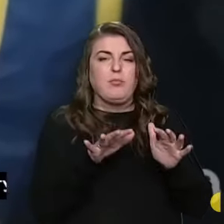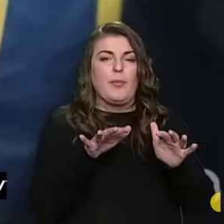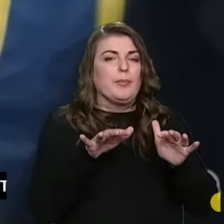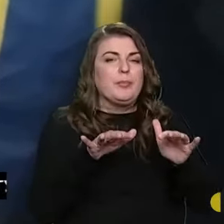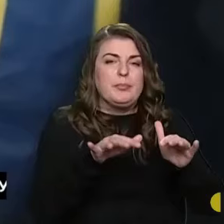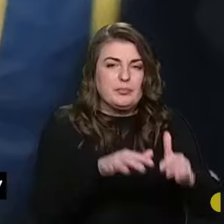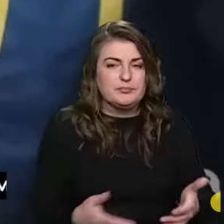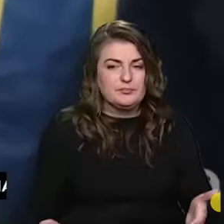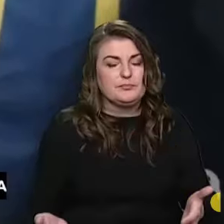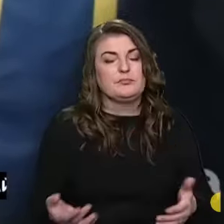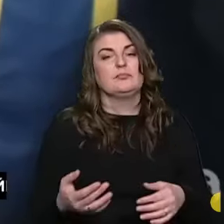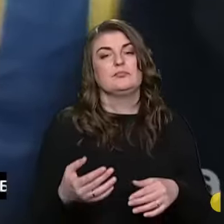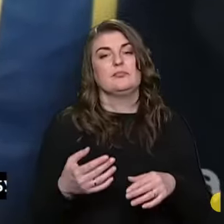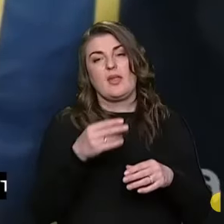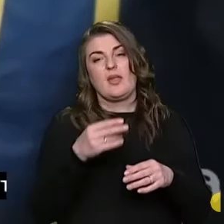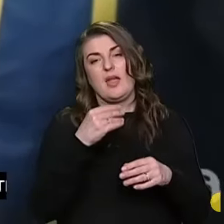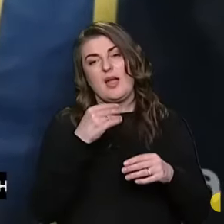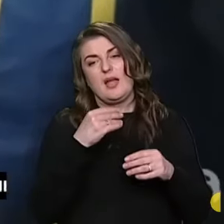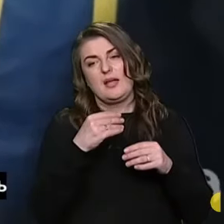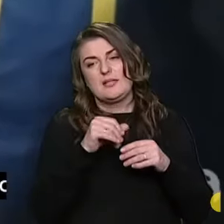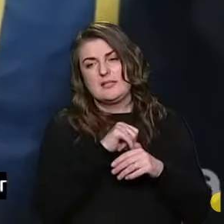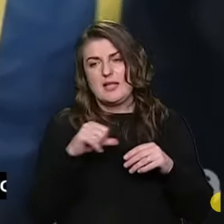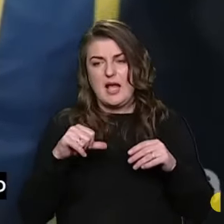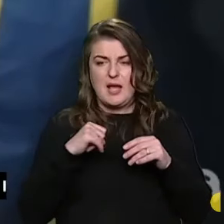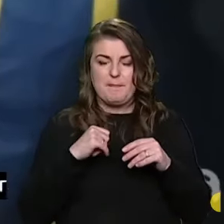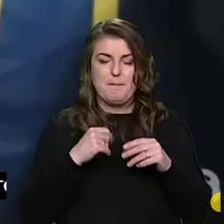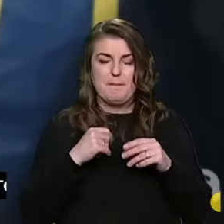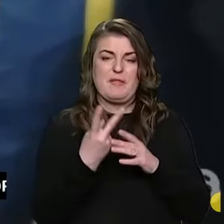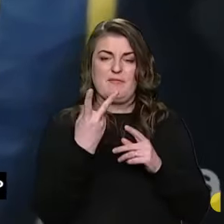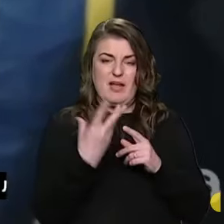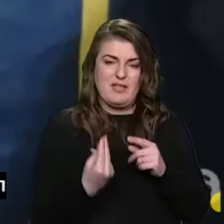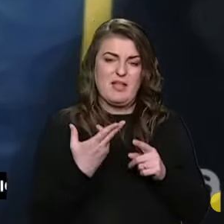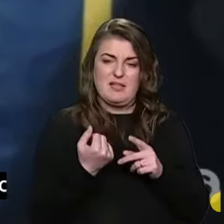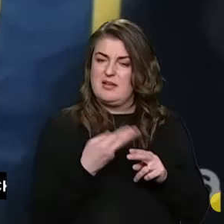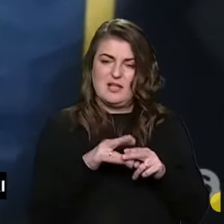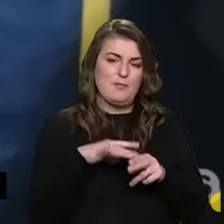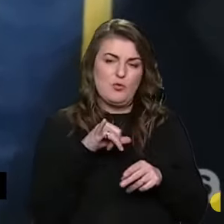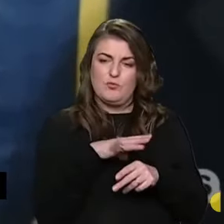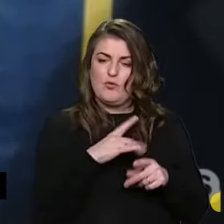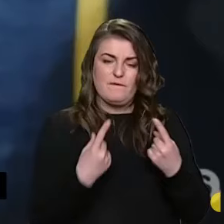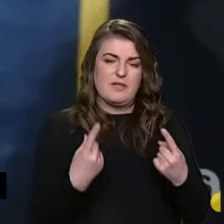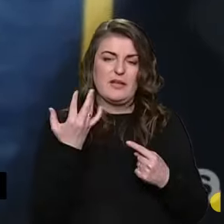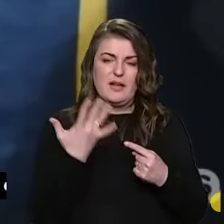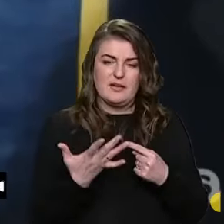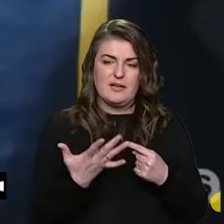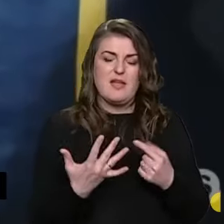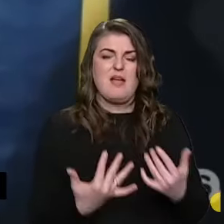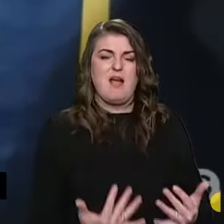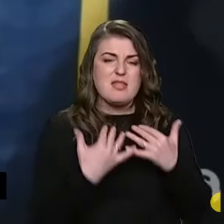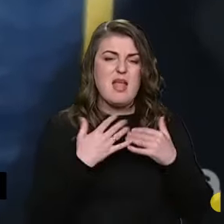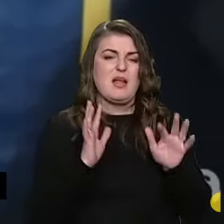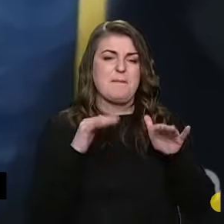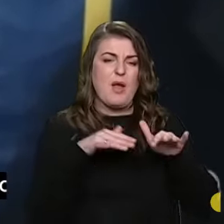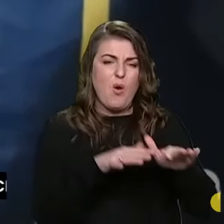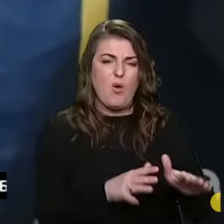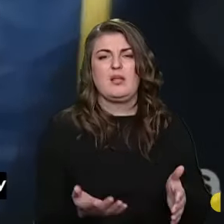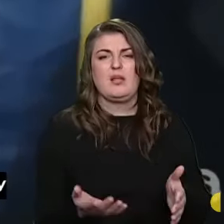перти. Крайні два дні, да, це було у них дуже велика кількість і атак, і піхотних,